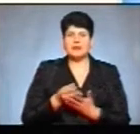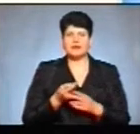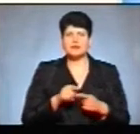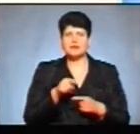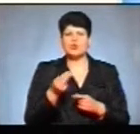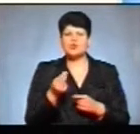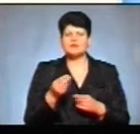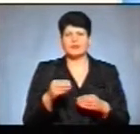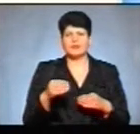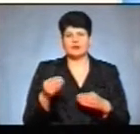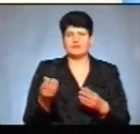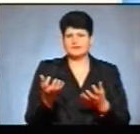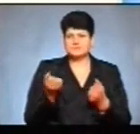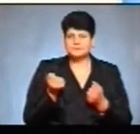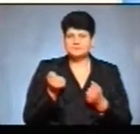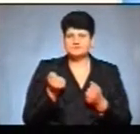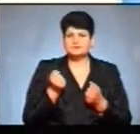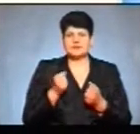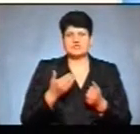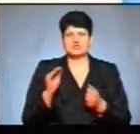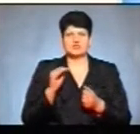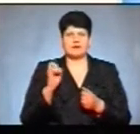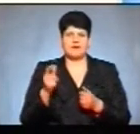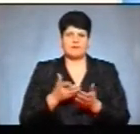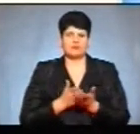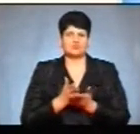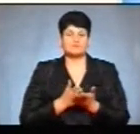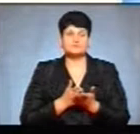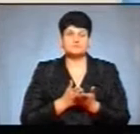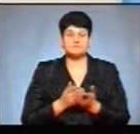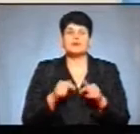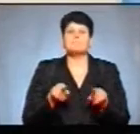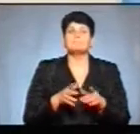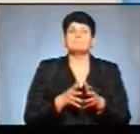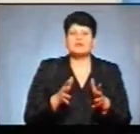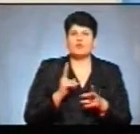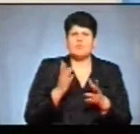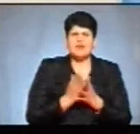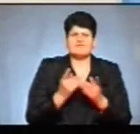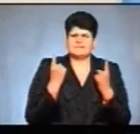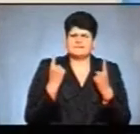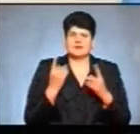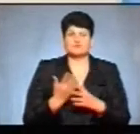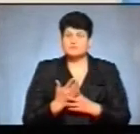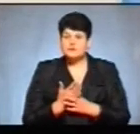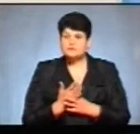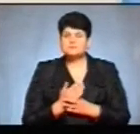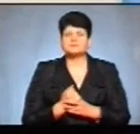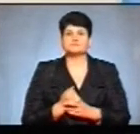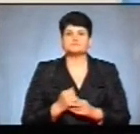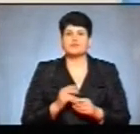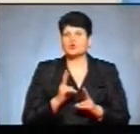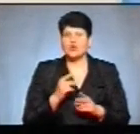які їм дають, за житлово-комунальні послуги. Більше того, у тих, кого велика субсидія, і ті,